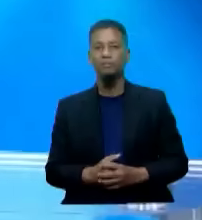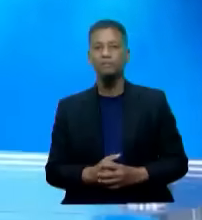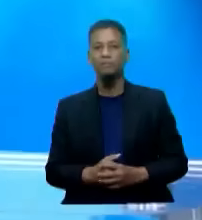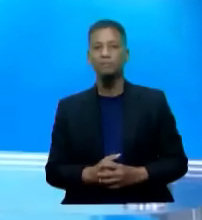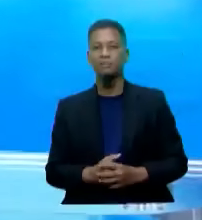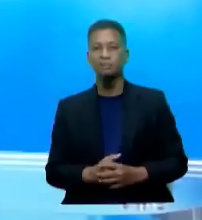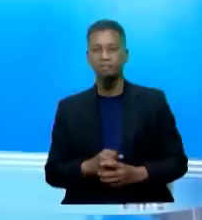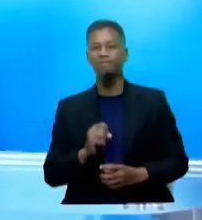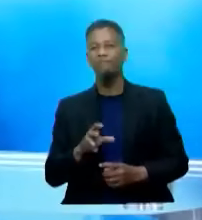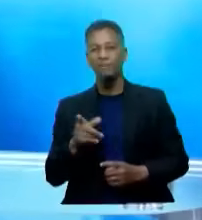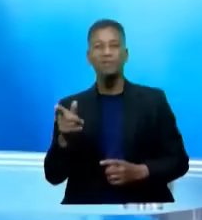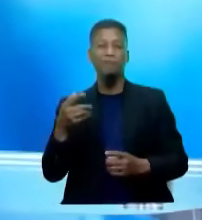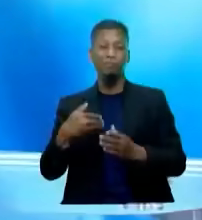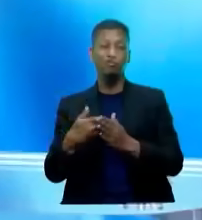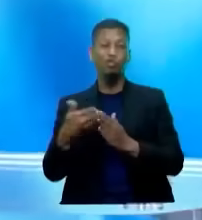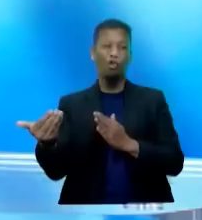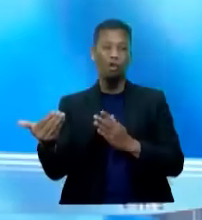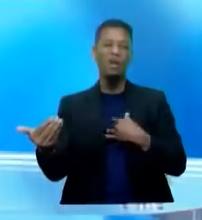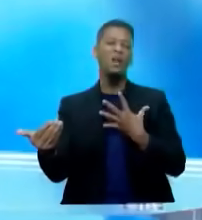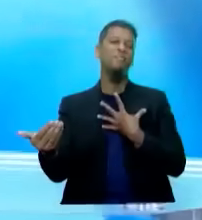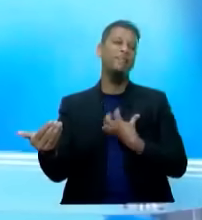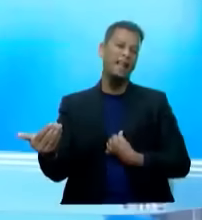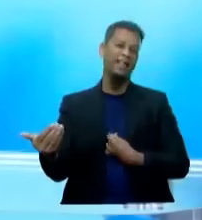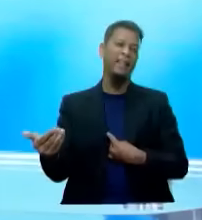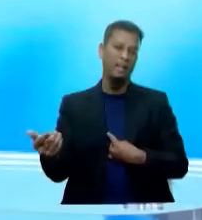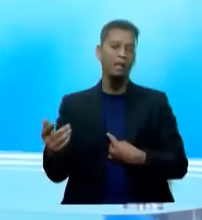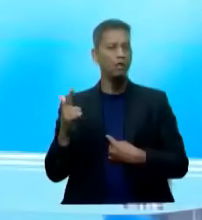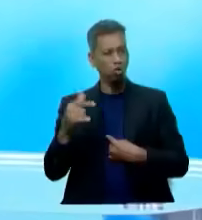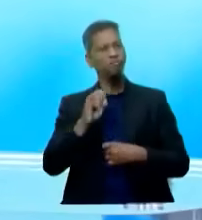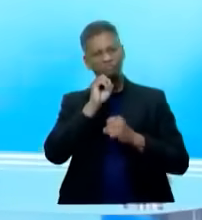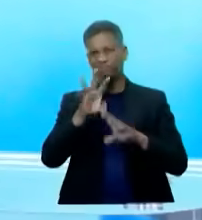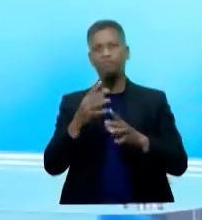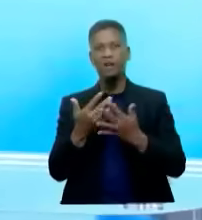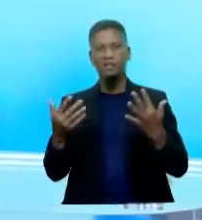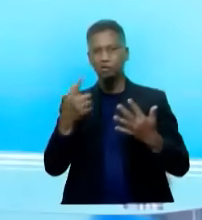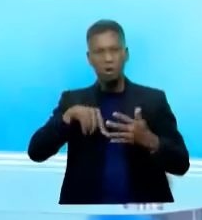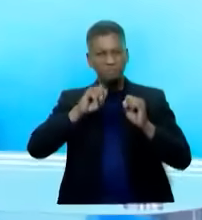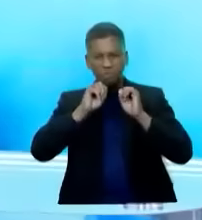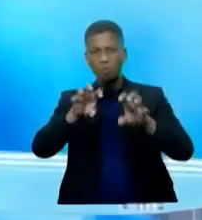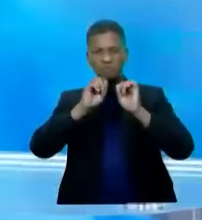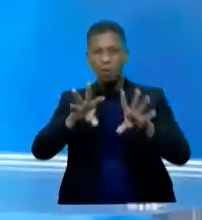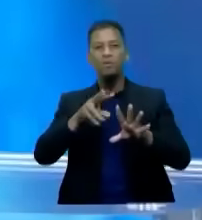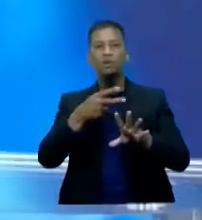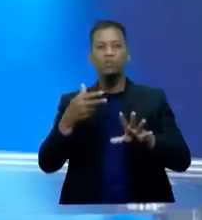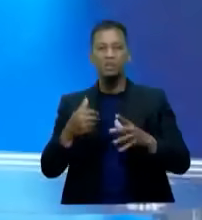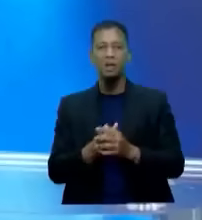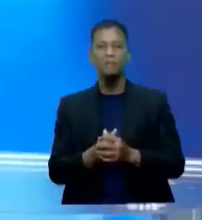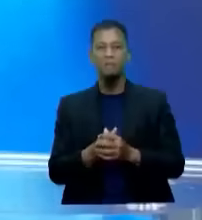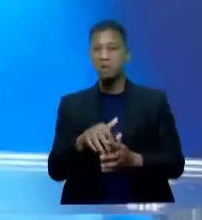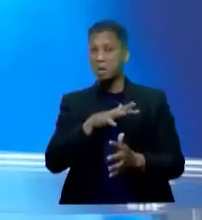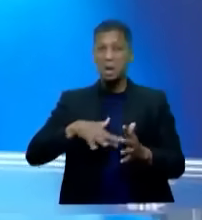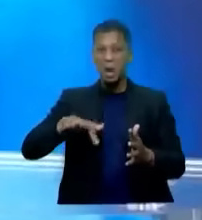Pemirsa, pernyataan keprihatinan atas kemunduran demokrasi terus disuarakan Civitas Akademika di sejumlah kampus di